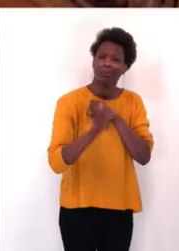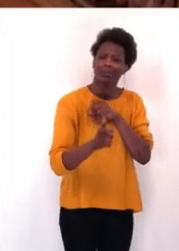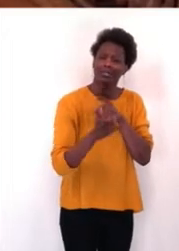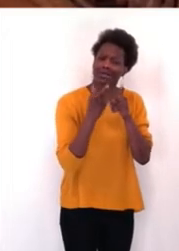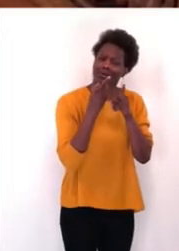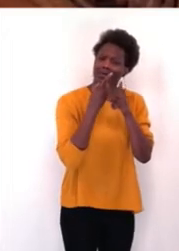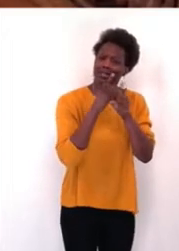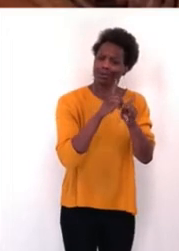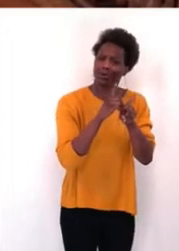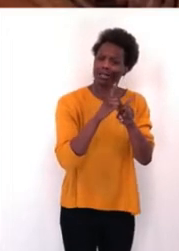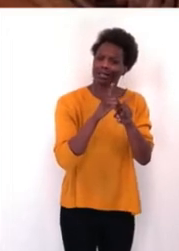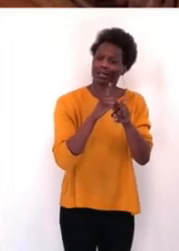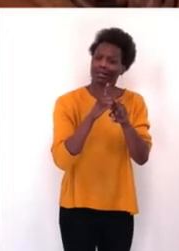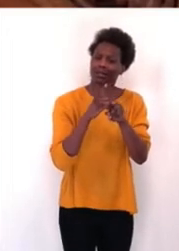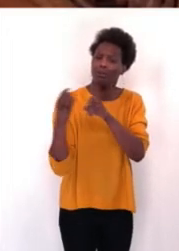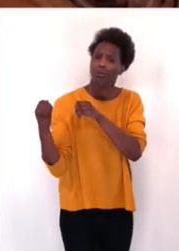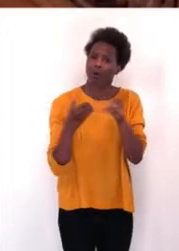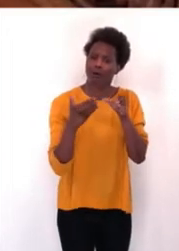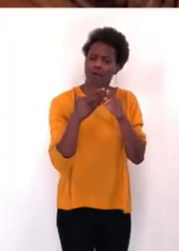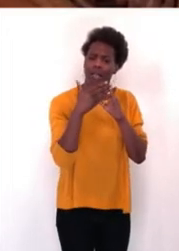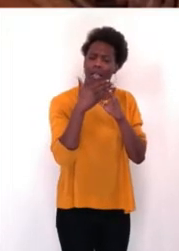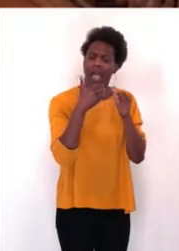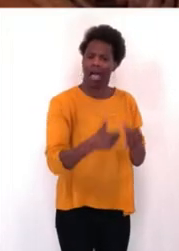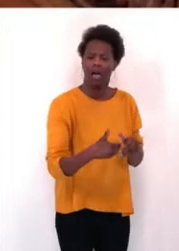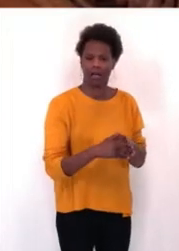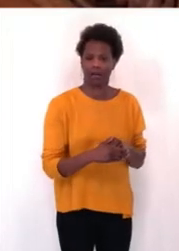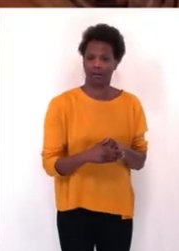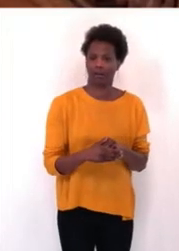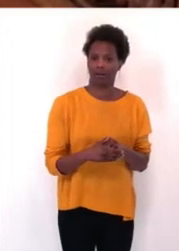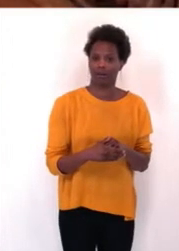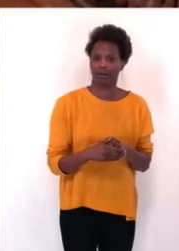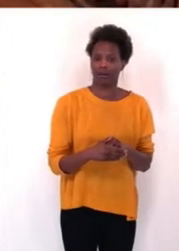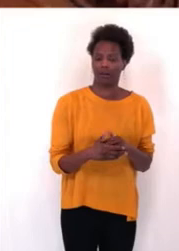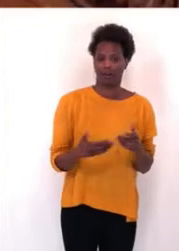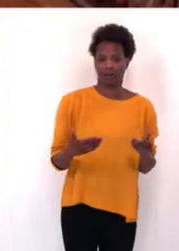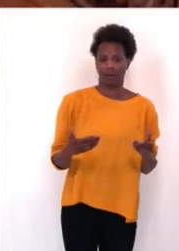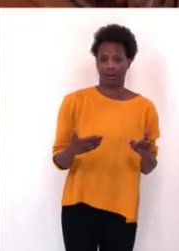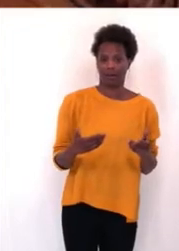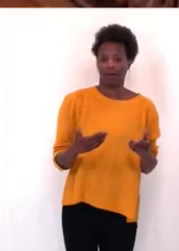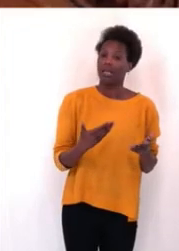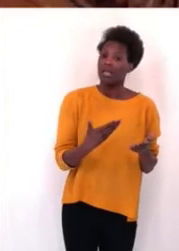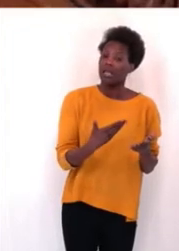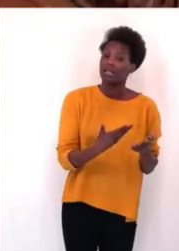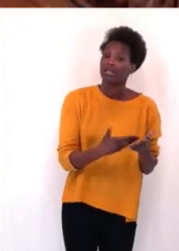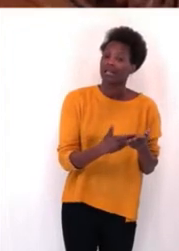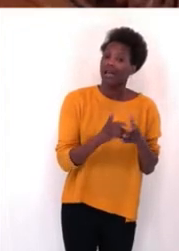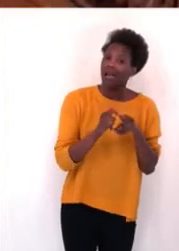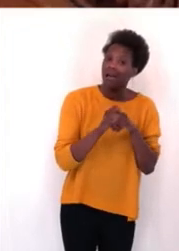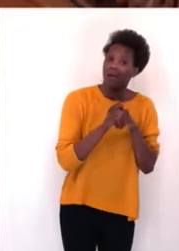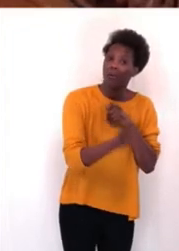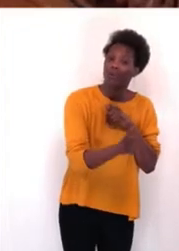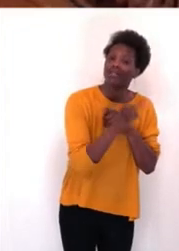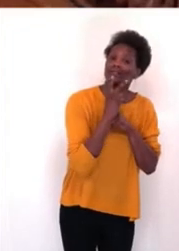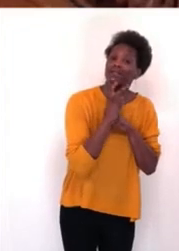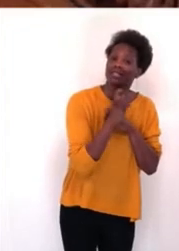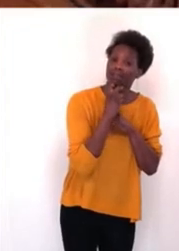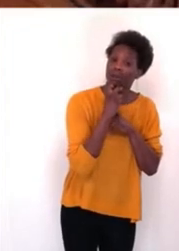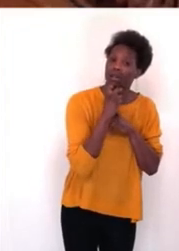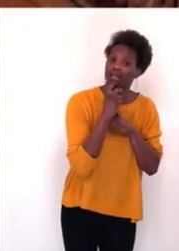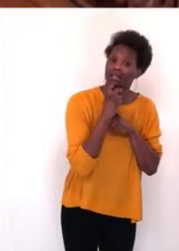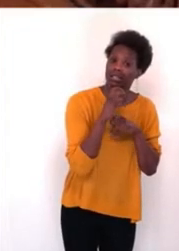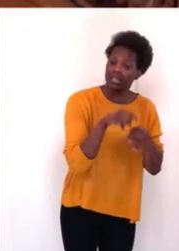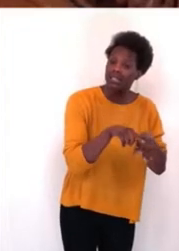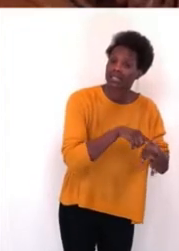temps. C'est exact, ça prend du temps. Ça nécessite d'écouter, de tenir compte des avis des autres et de ne